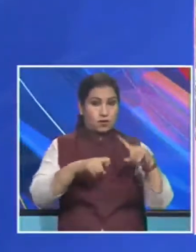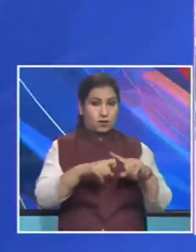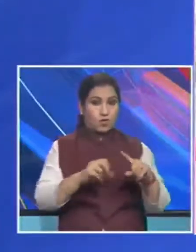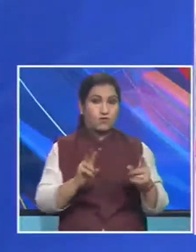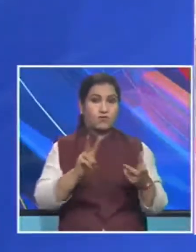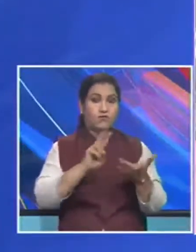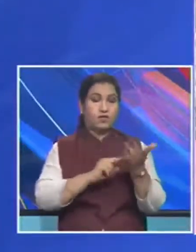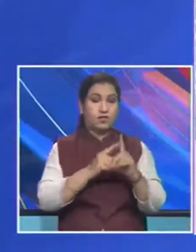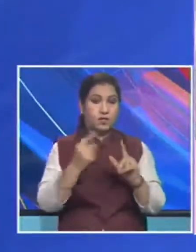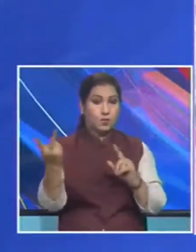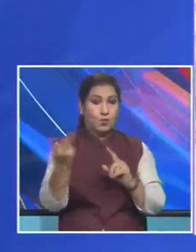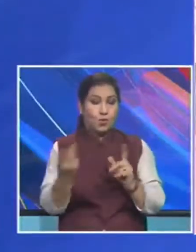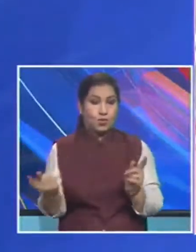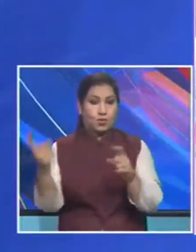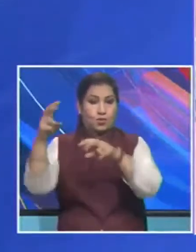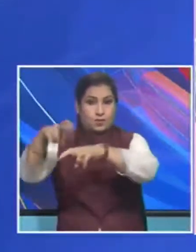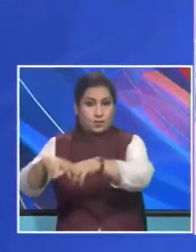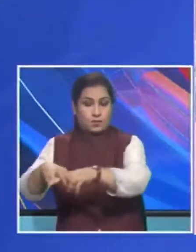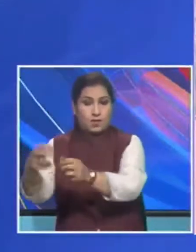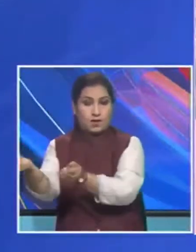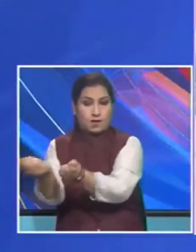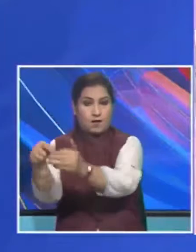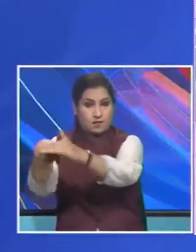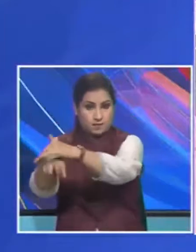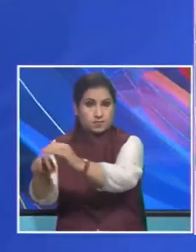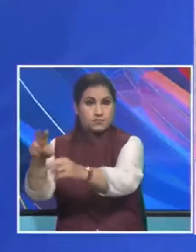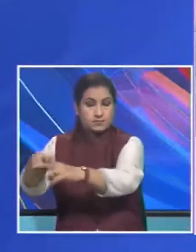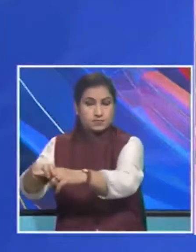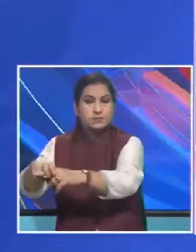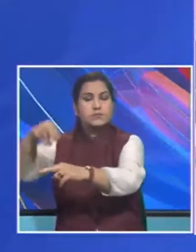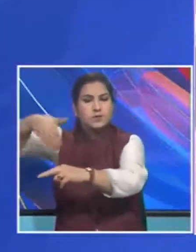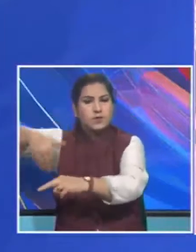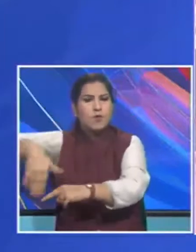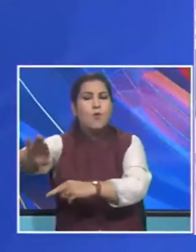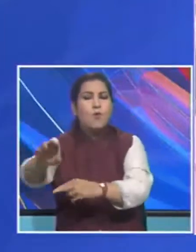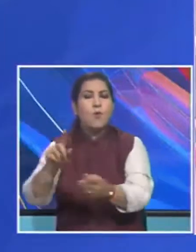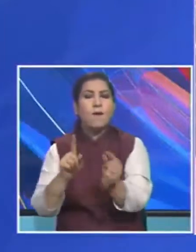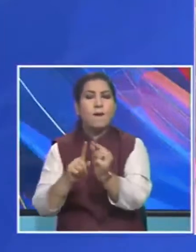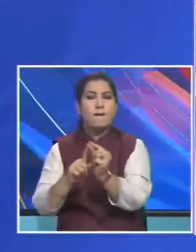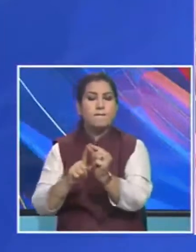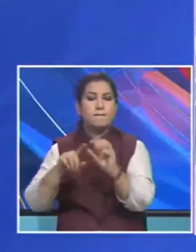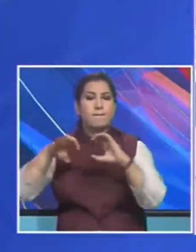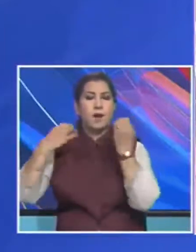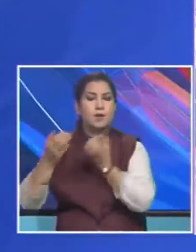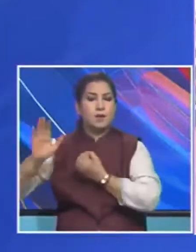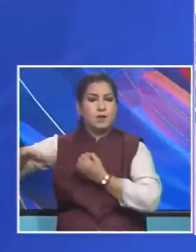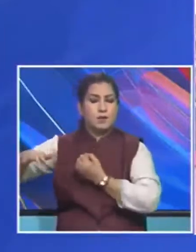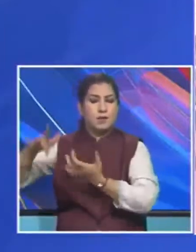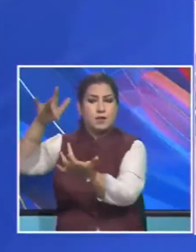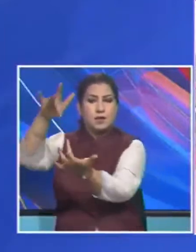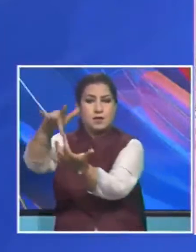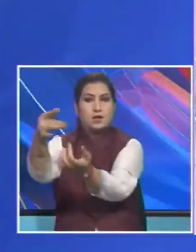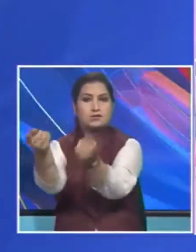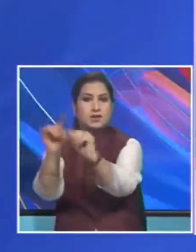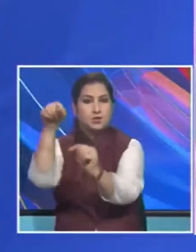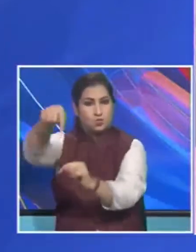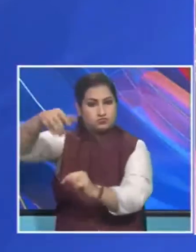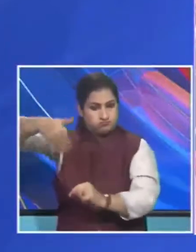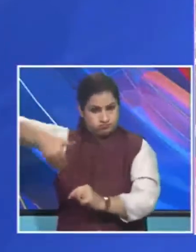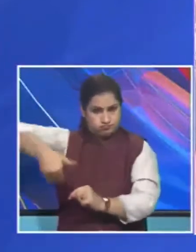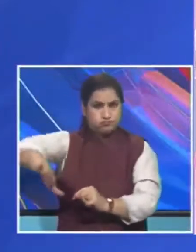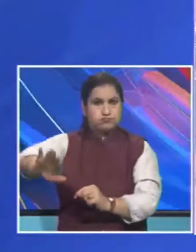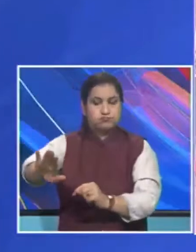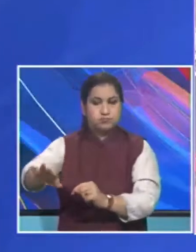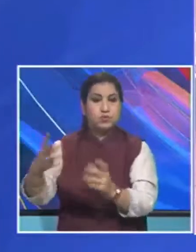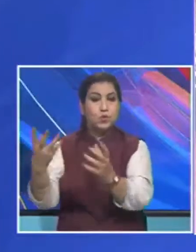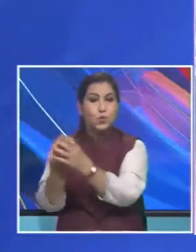कोविंद प्रस्थान कर रहे हैं संसद भवन के केंद्रीय कक्ष की ओर। उनके